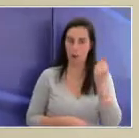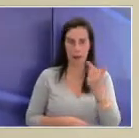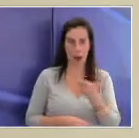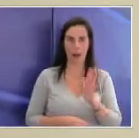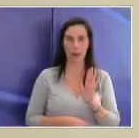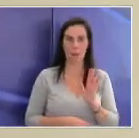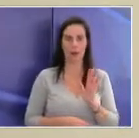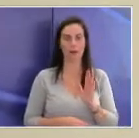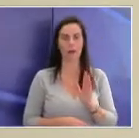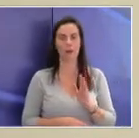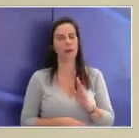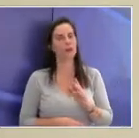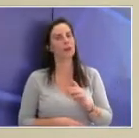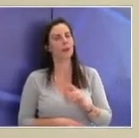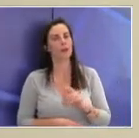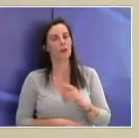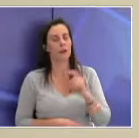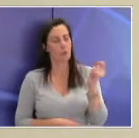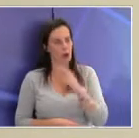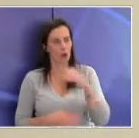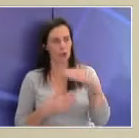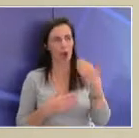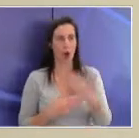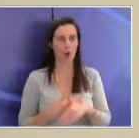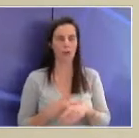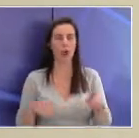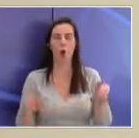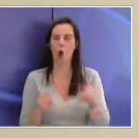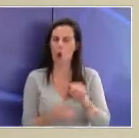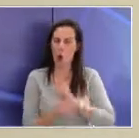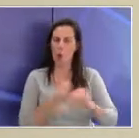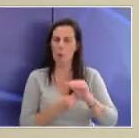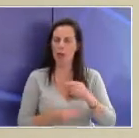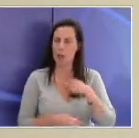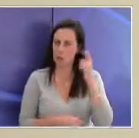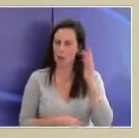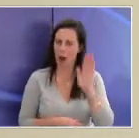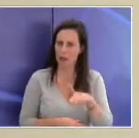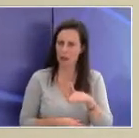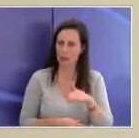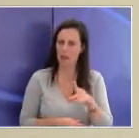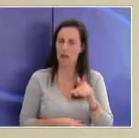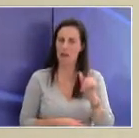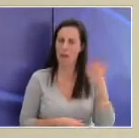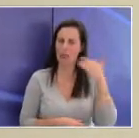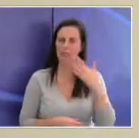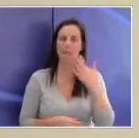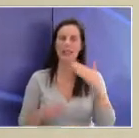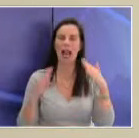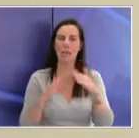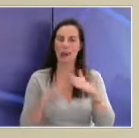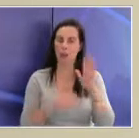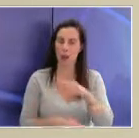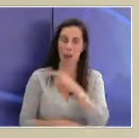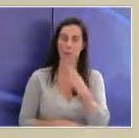מעט במערכת הפוליטית בשבועות האחרונים, על אותה קומבינה. דרך אגב, אני שמעתי את זה גם מישראל ביתנו בזמנו, הקולות